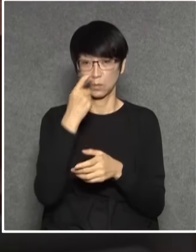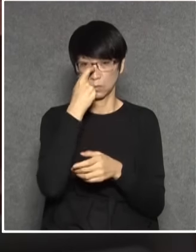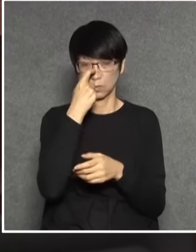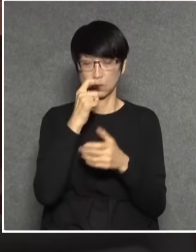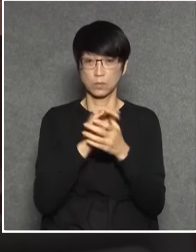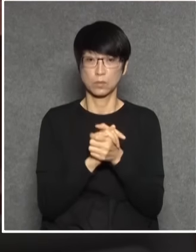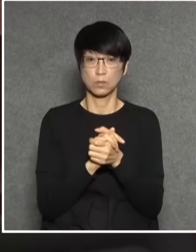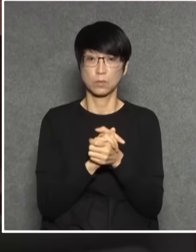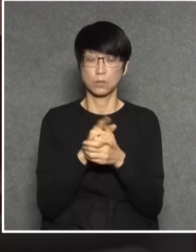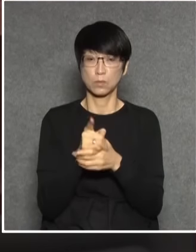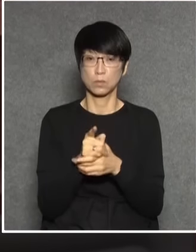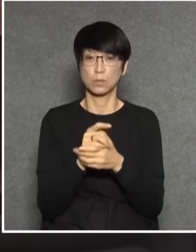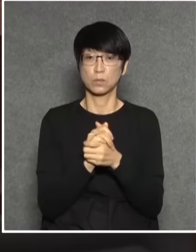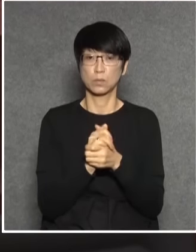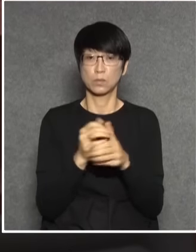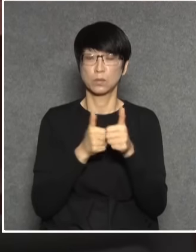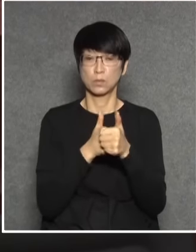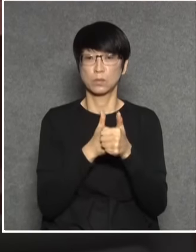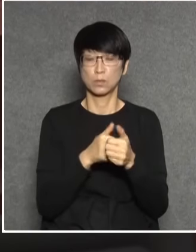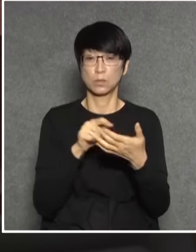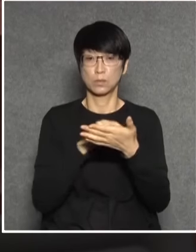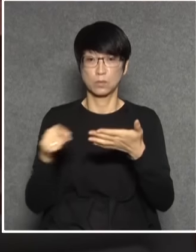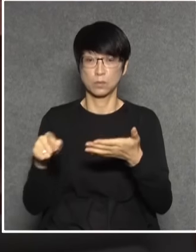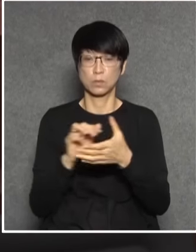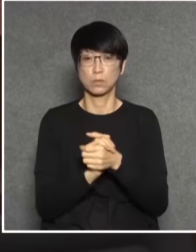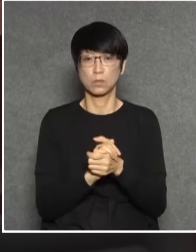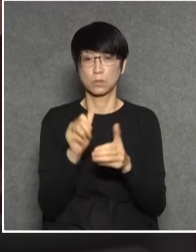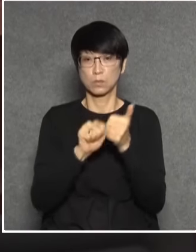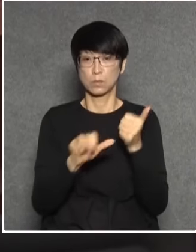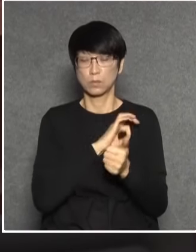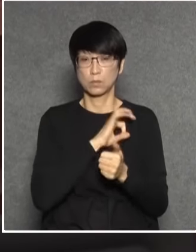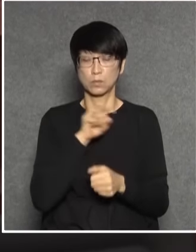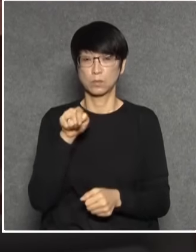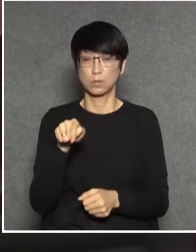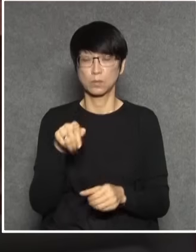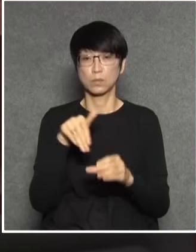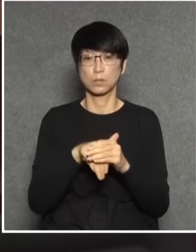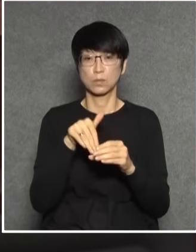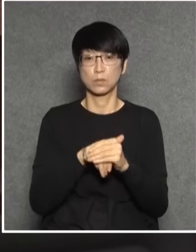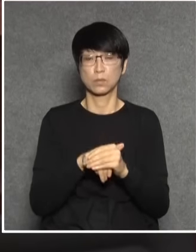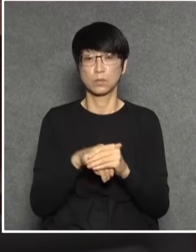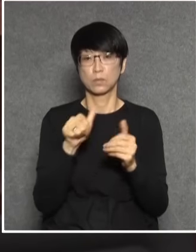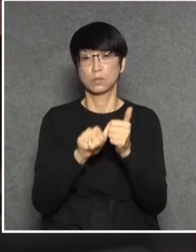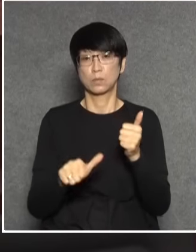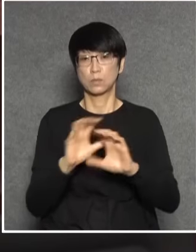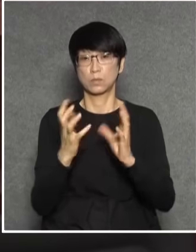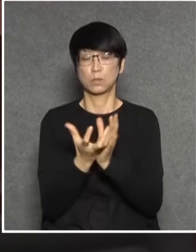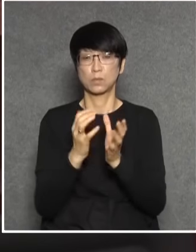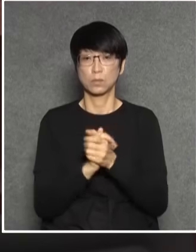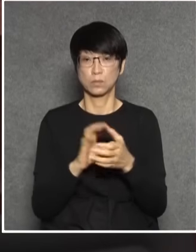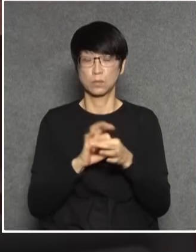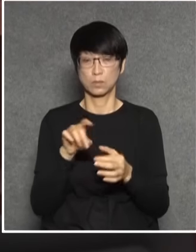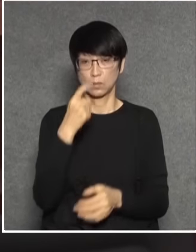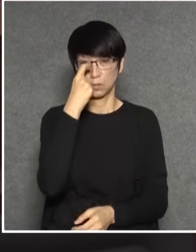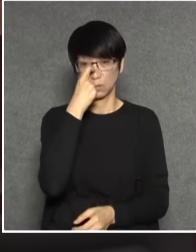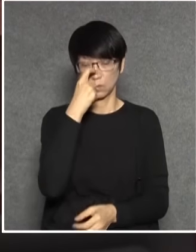是將會沿用 For an election to membership of the election committee， 有關的英文文